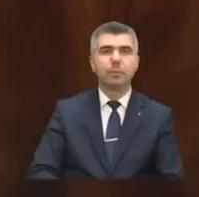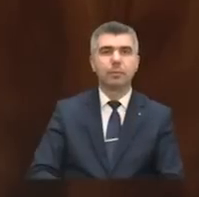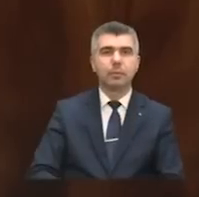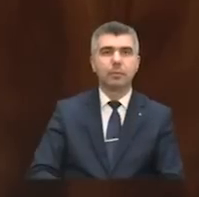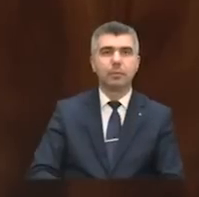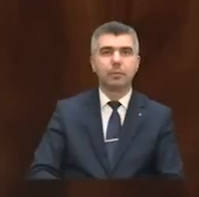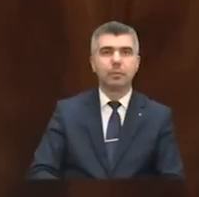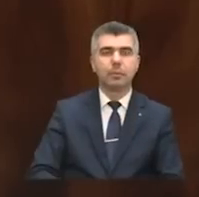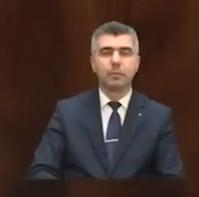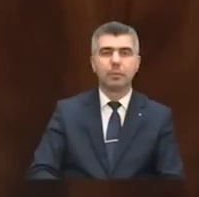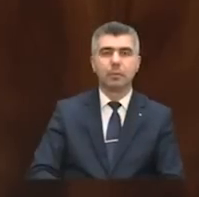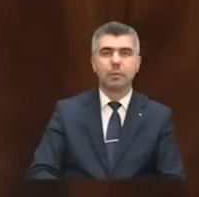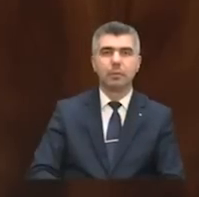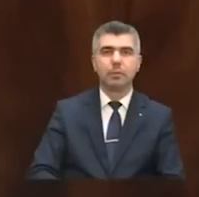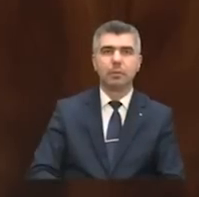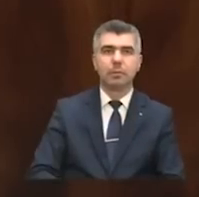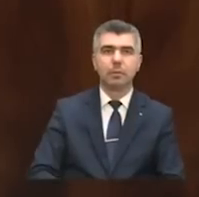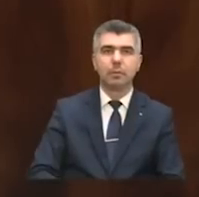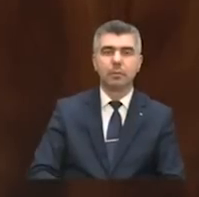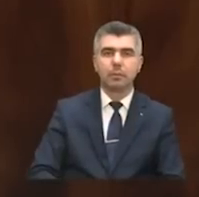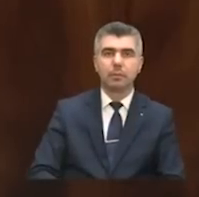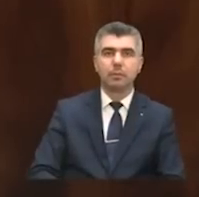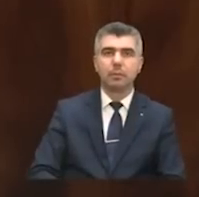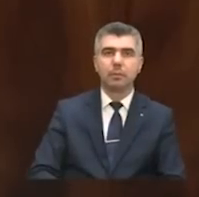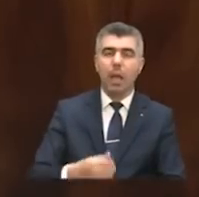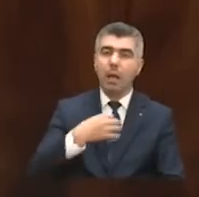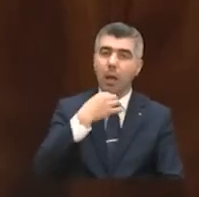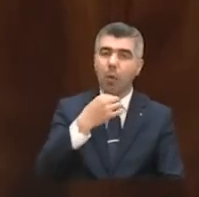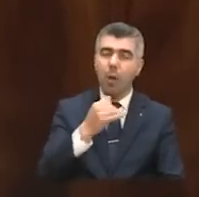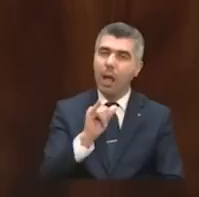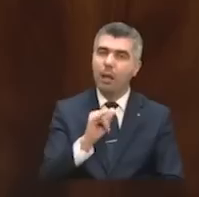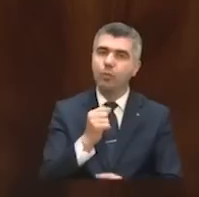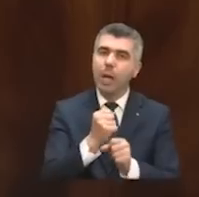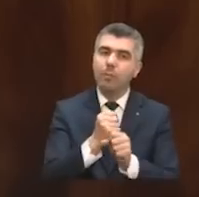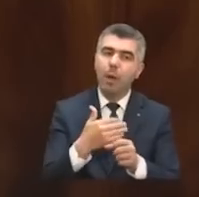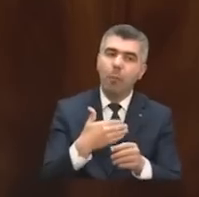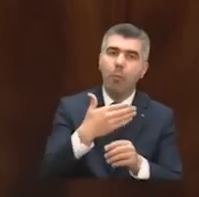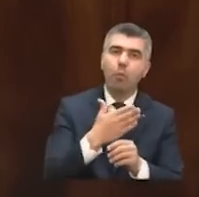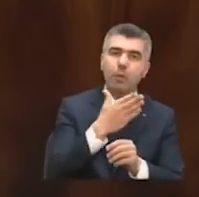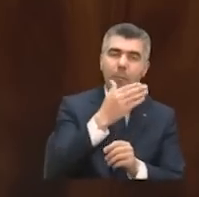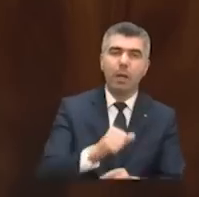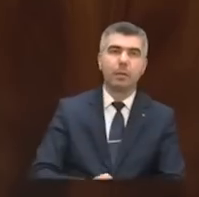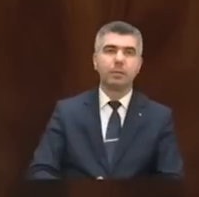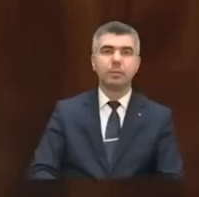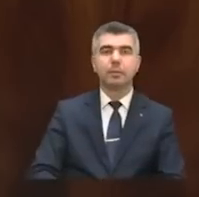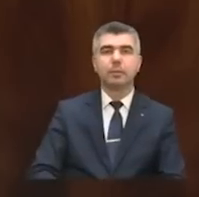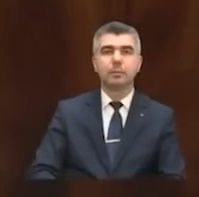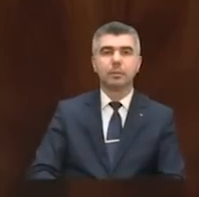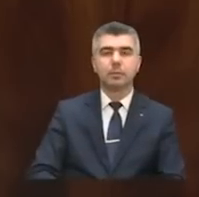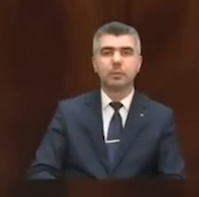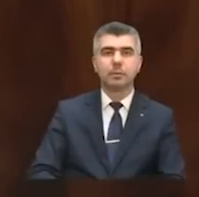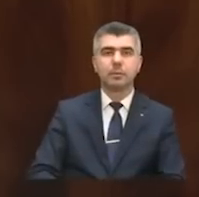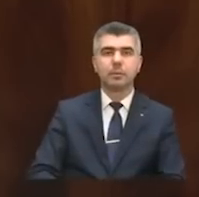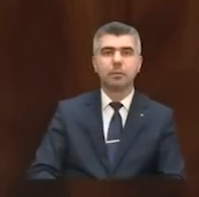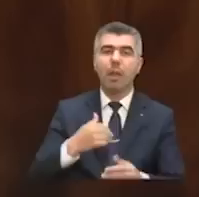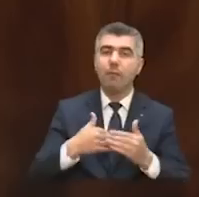وهذا الشيء لا أنتم اللي حنا ما درتوش يعصصني، حنا جايين كنقول لك أنا نقول لك أش غادي ندير. دوك حنا